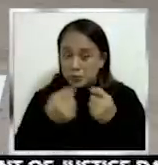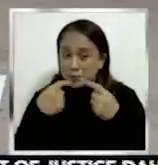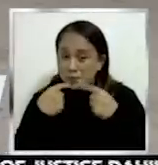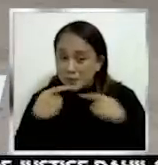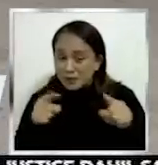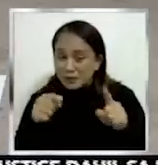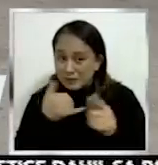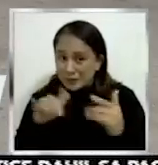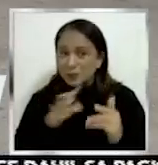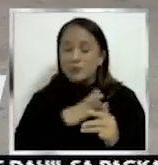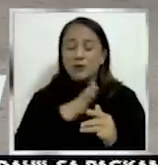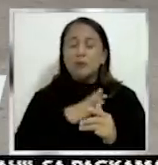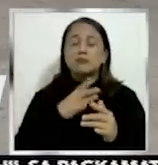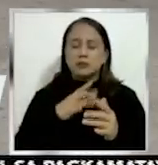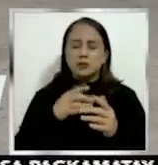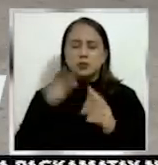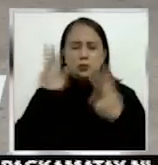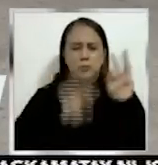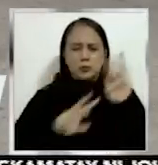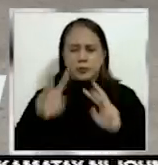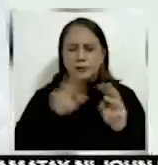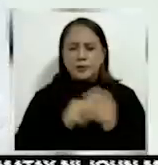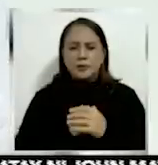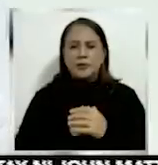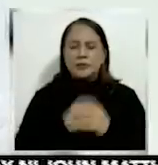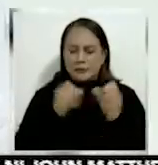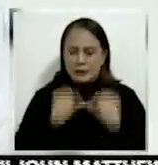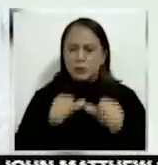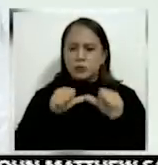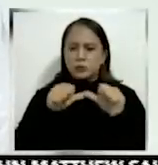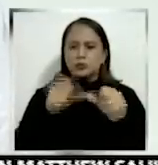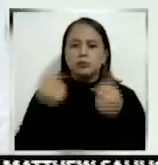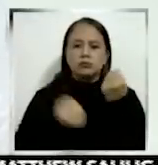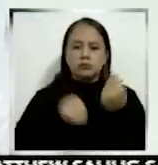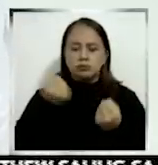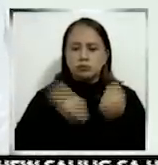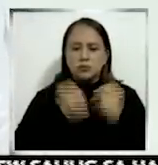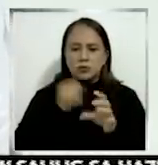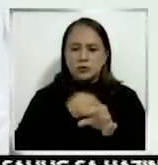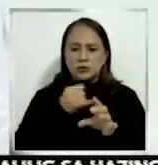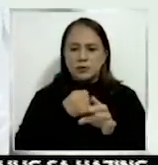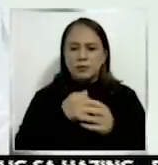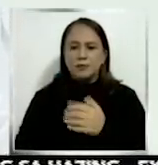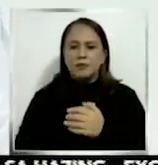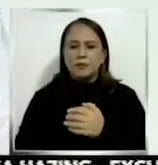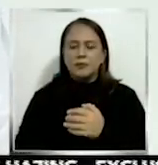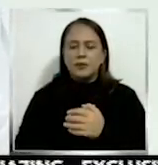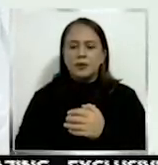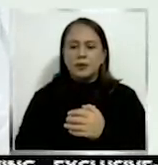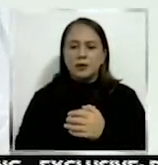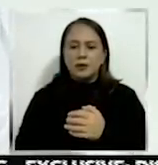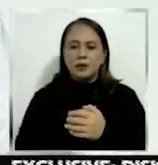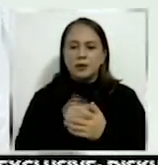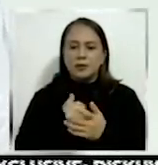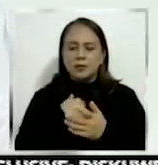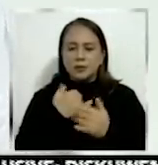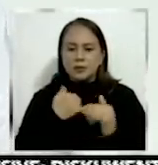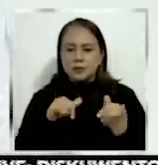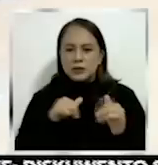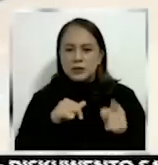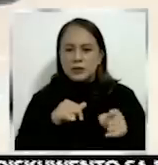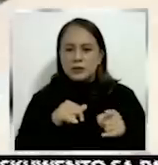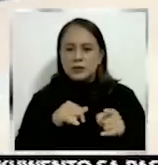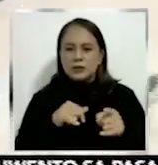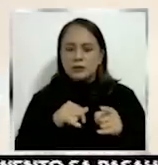them operate those jeepneys. Yung pagpalit po ng jeepney would still be a very far thing from